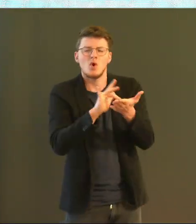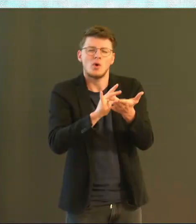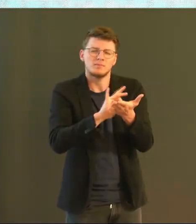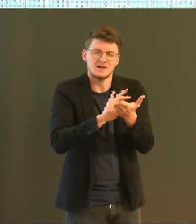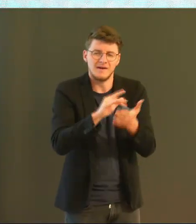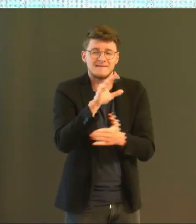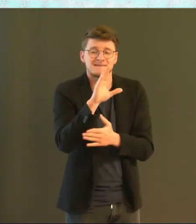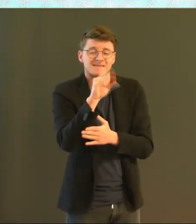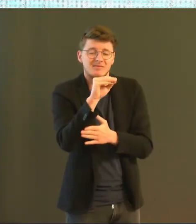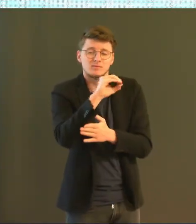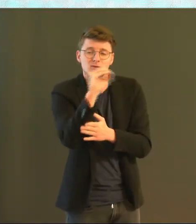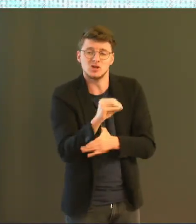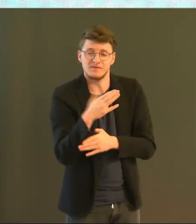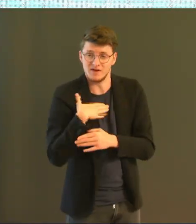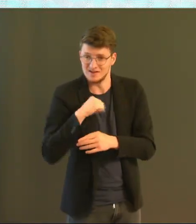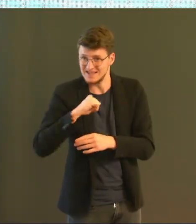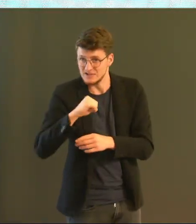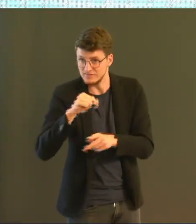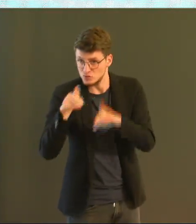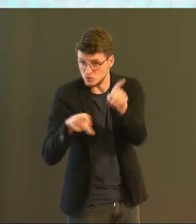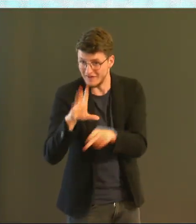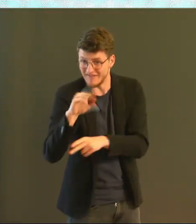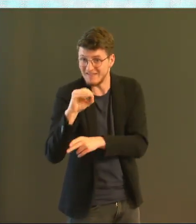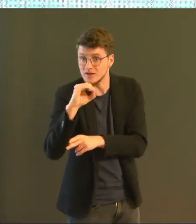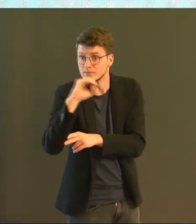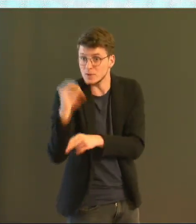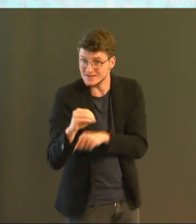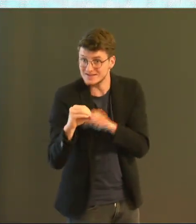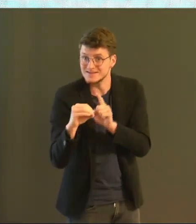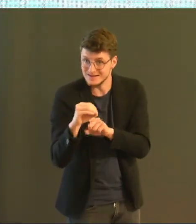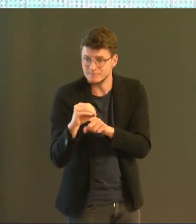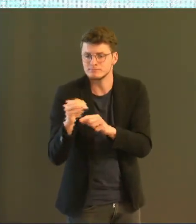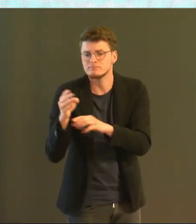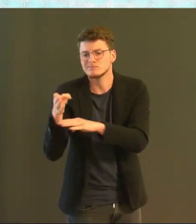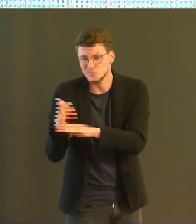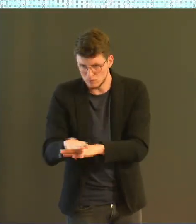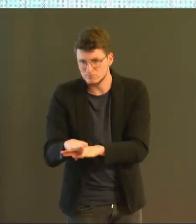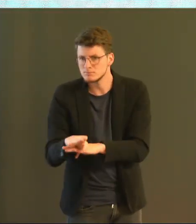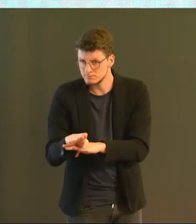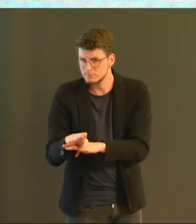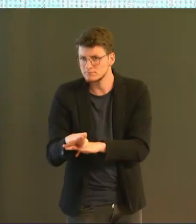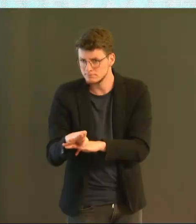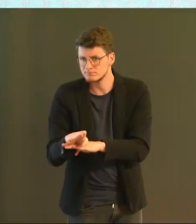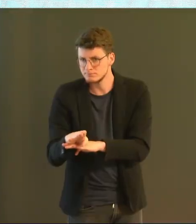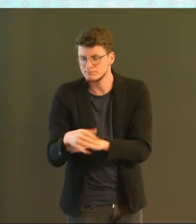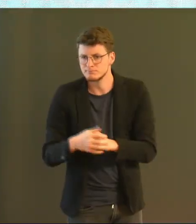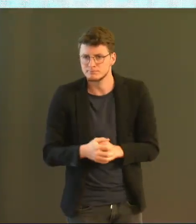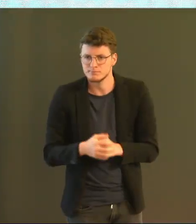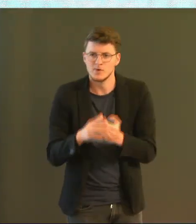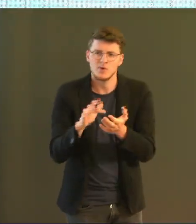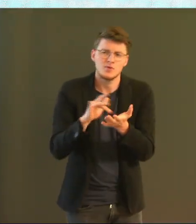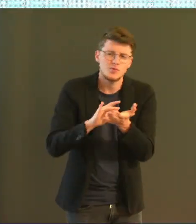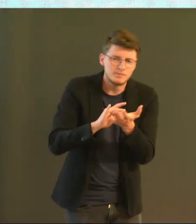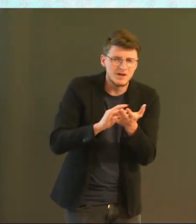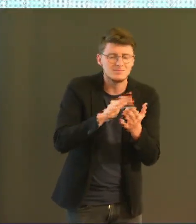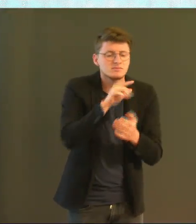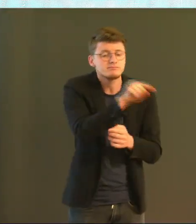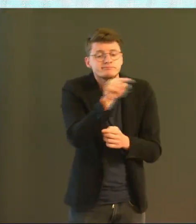diop intensive et organes d'hollande détaillé analyse persique le rythme augmente notre